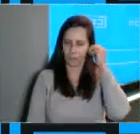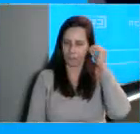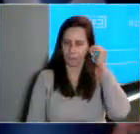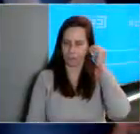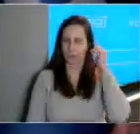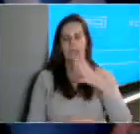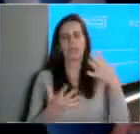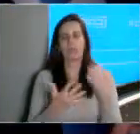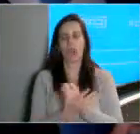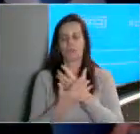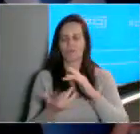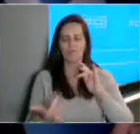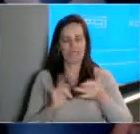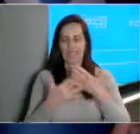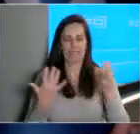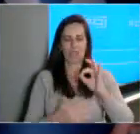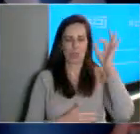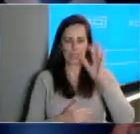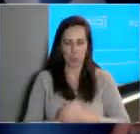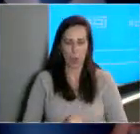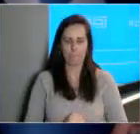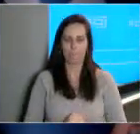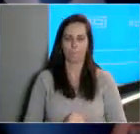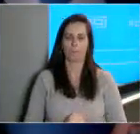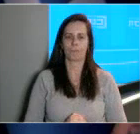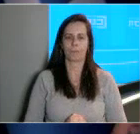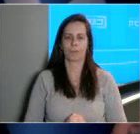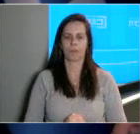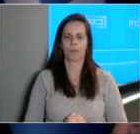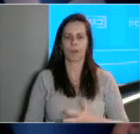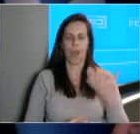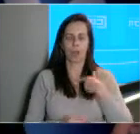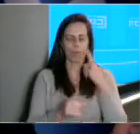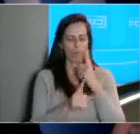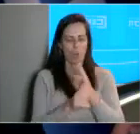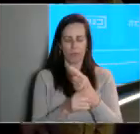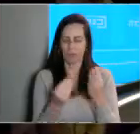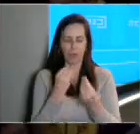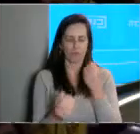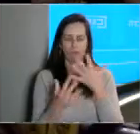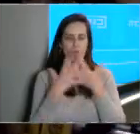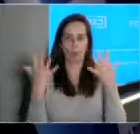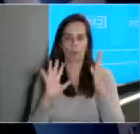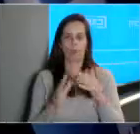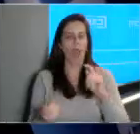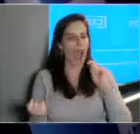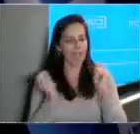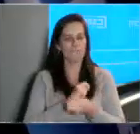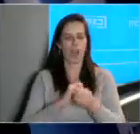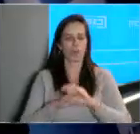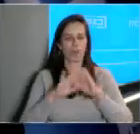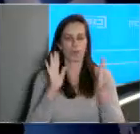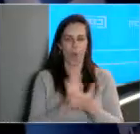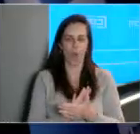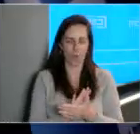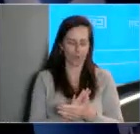זהו ניצחון כנגד כל הסיכויים, כי עמדנו מול כוחות אדירים, הפכנו את הקערה